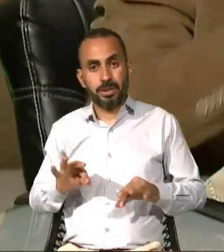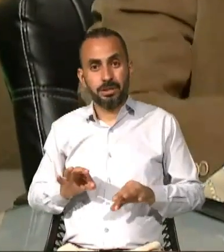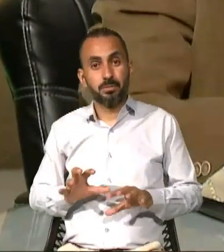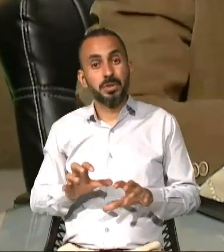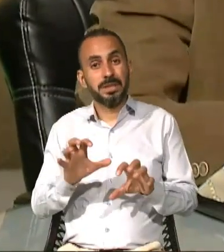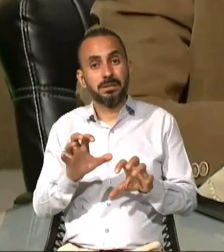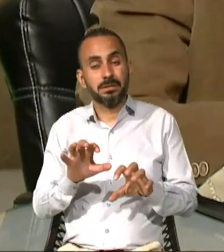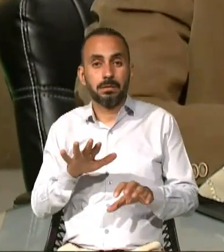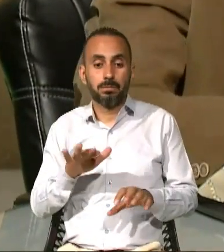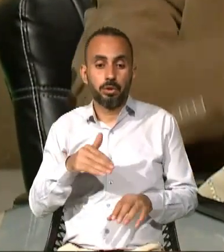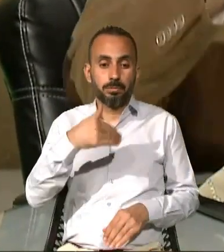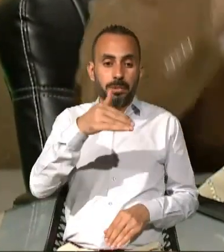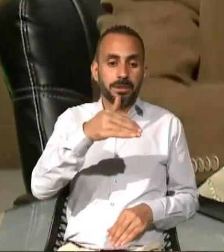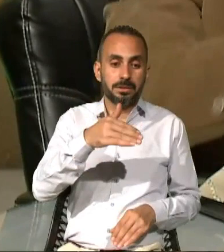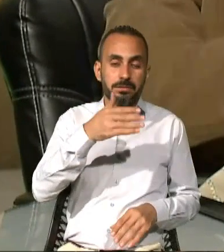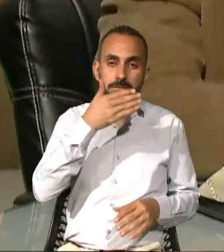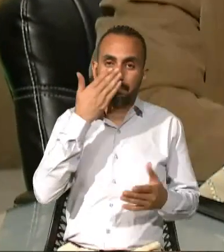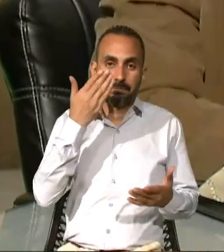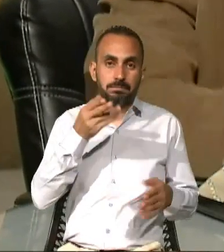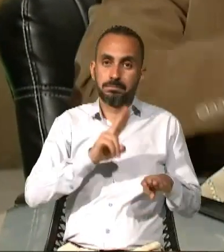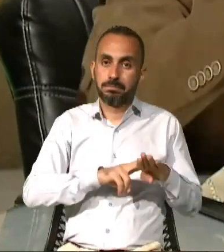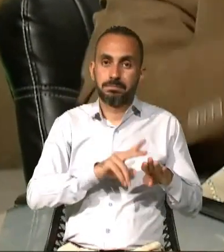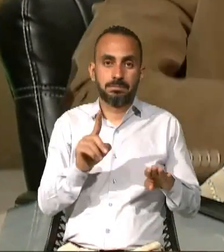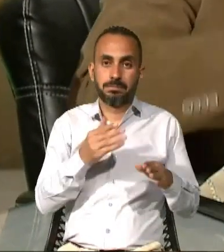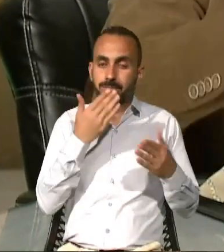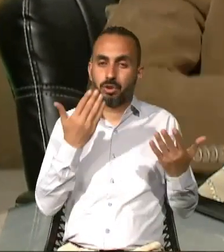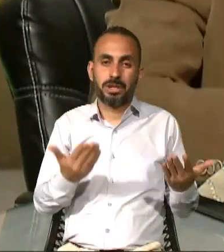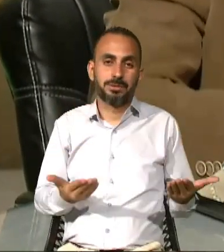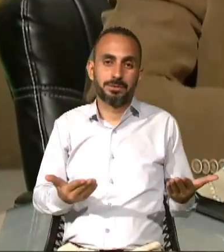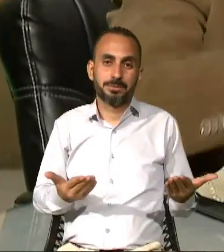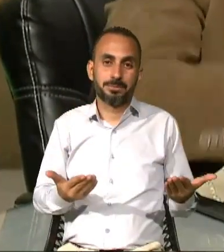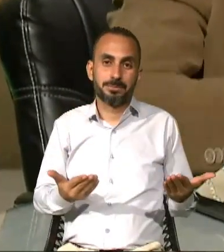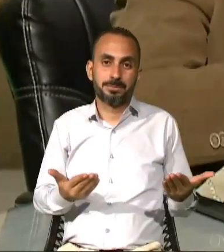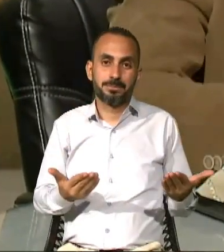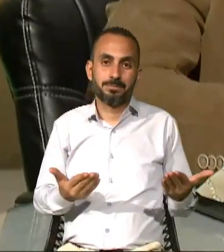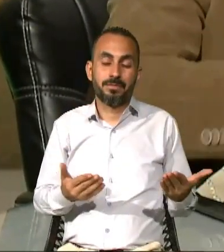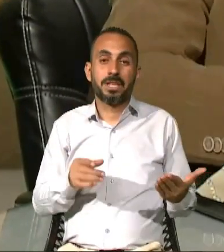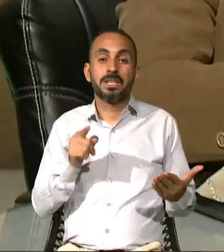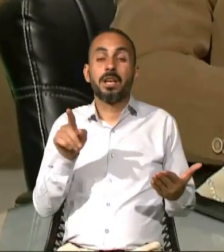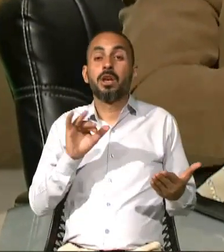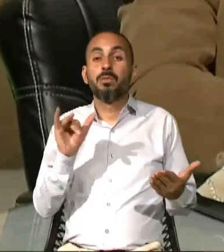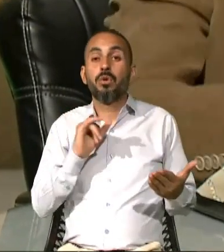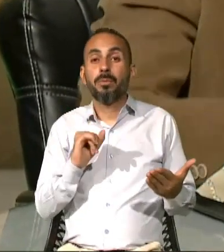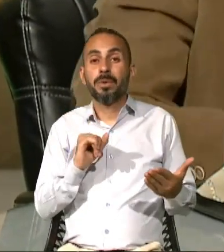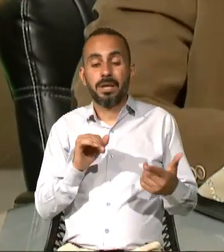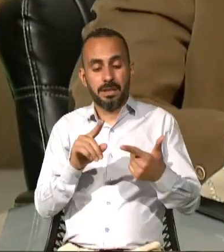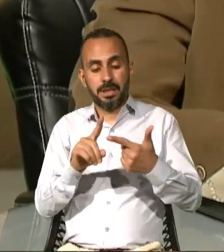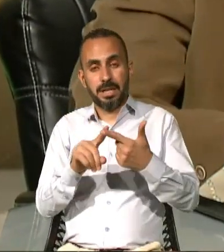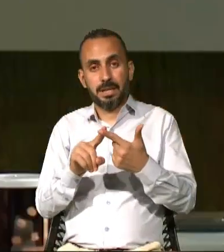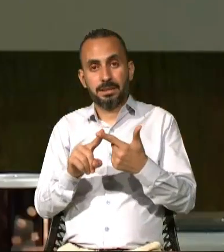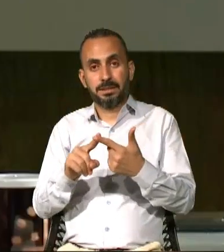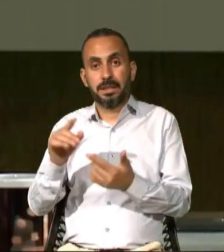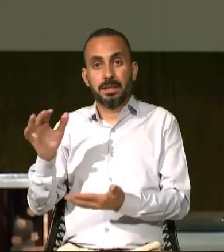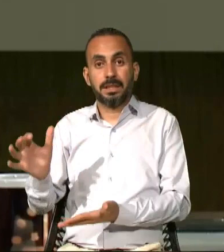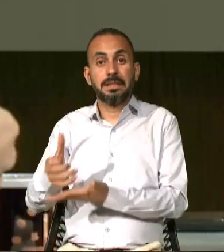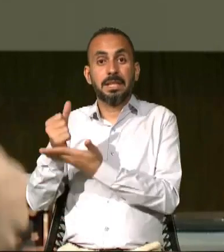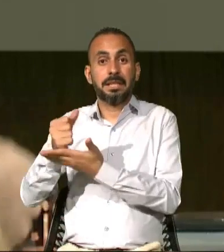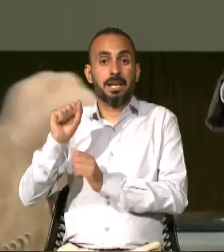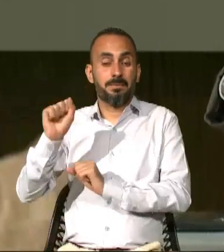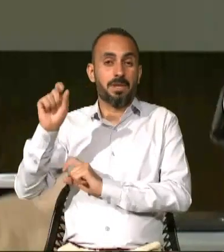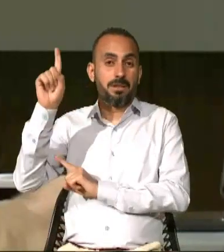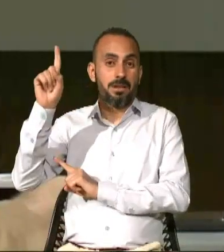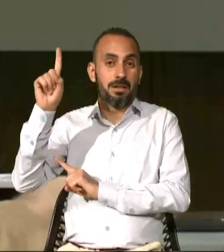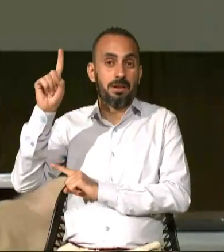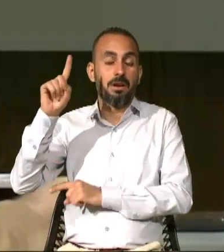نجاه حقيقيه. ايه بقى هي دي؟ نجاتكم تقترب. مجيء المسيح مجيء المسيح هو نجاة النهائيه. يعني